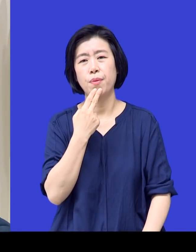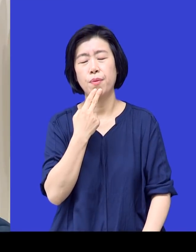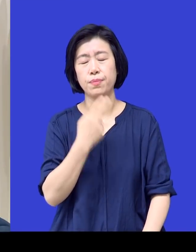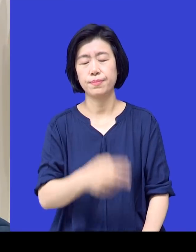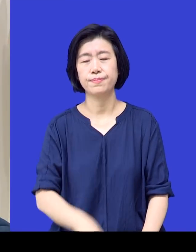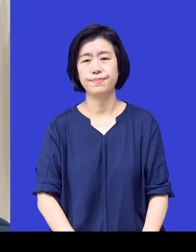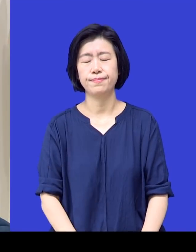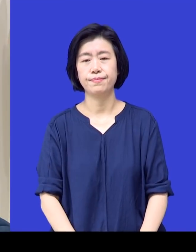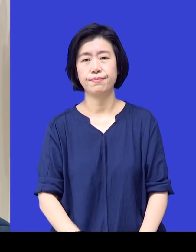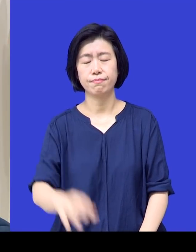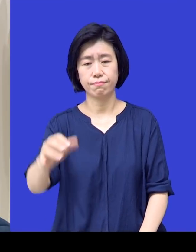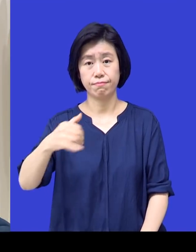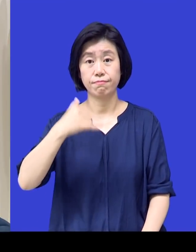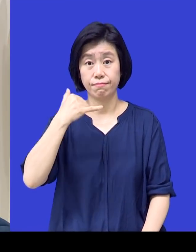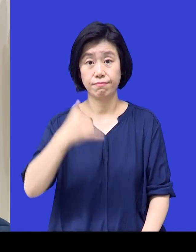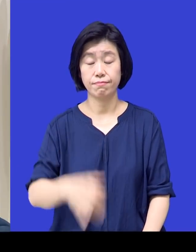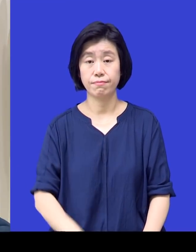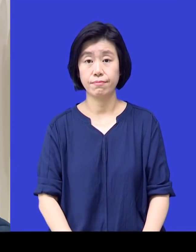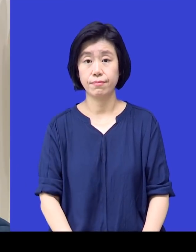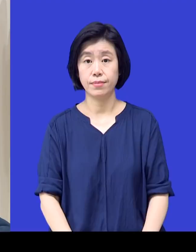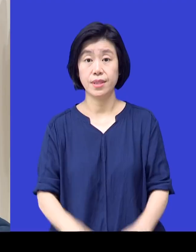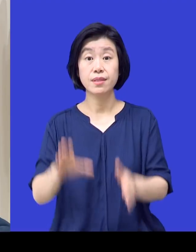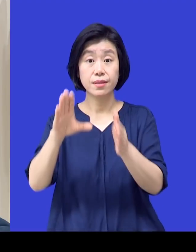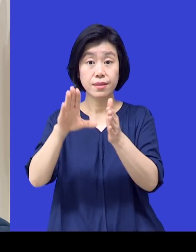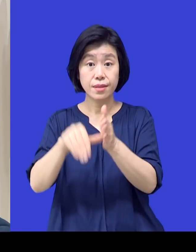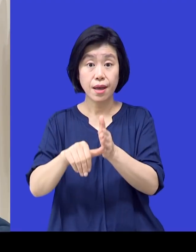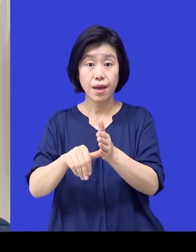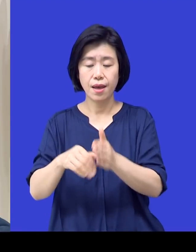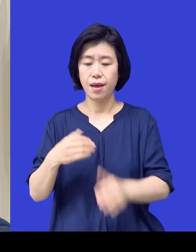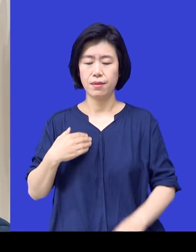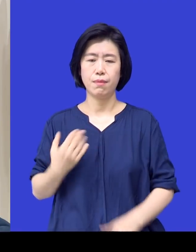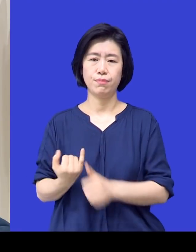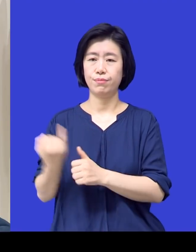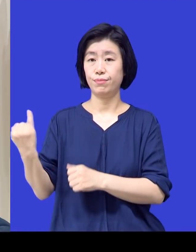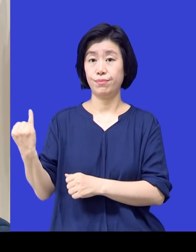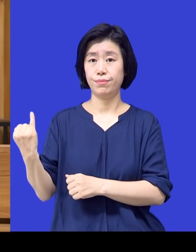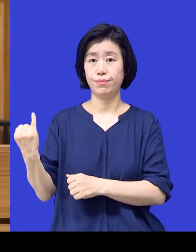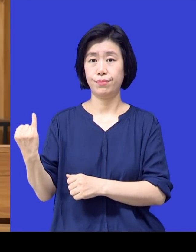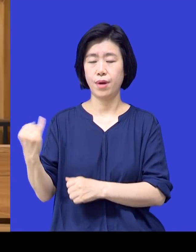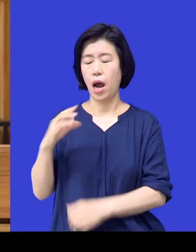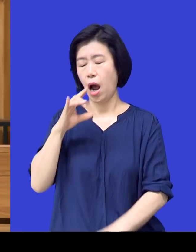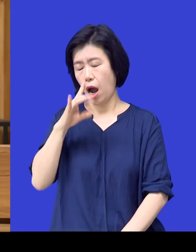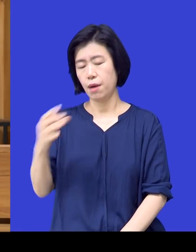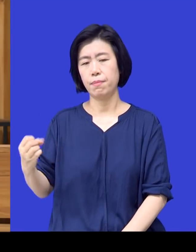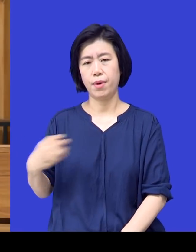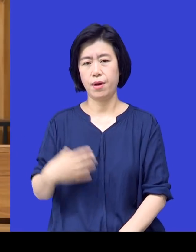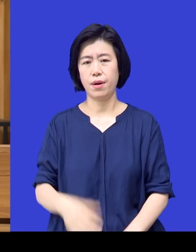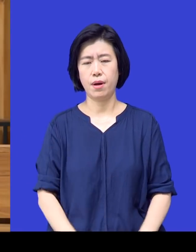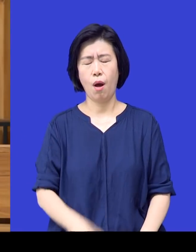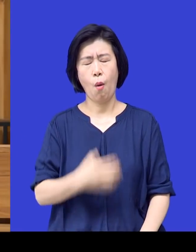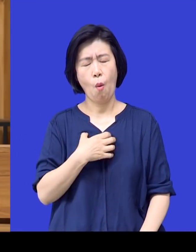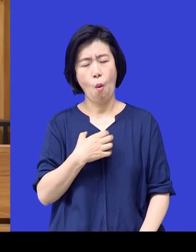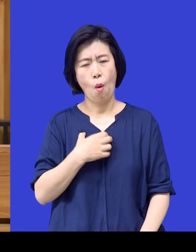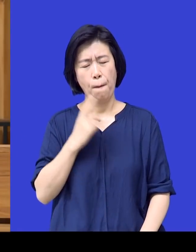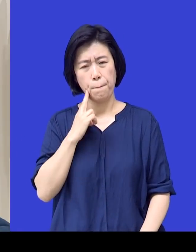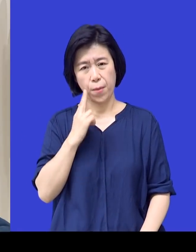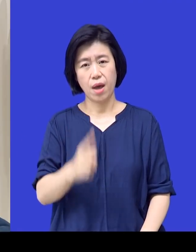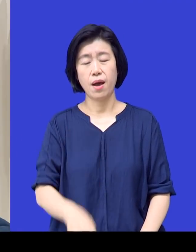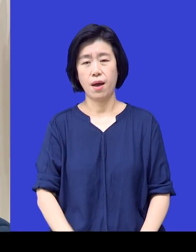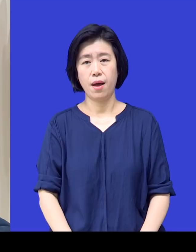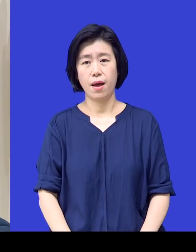근데 이제 그때는 제 아내도 반대하는 성격이 아닌데 안 된다. 예, 위험하다. 당신